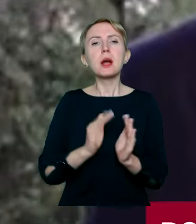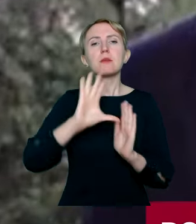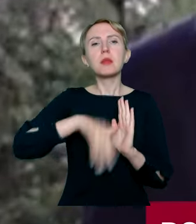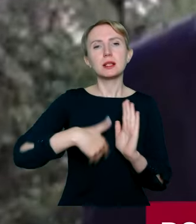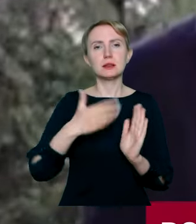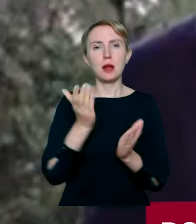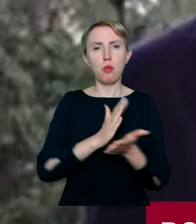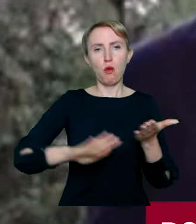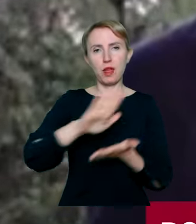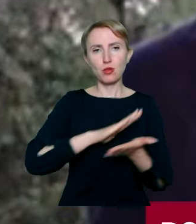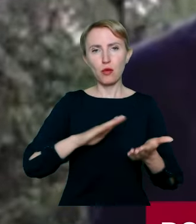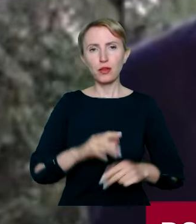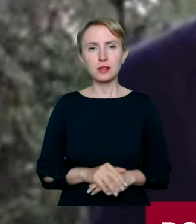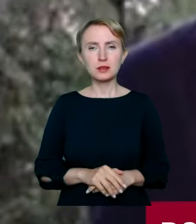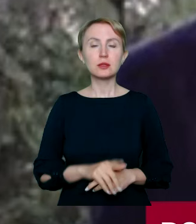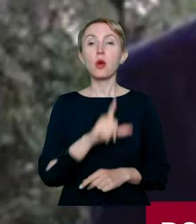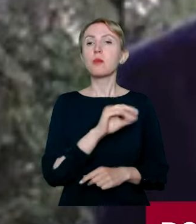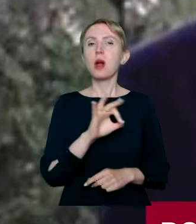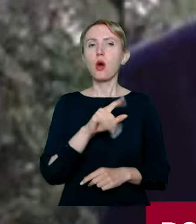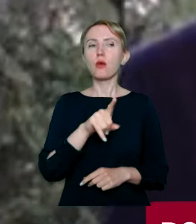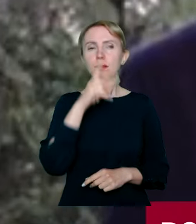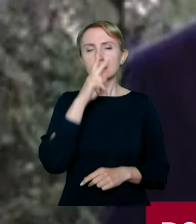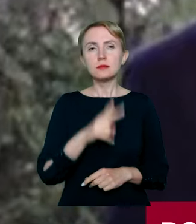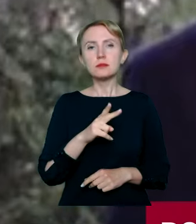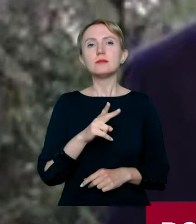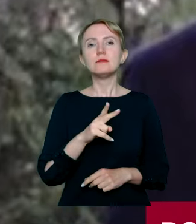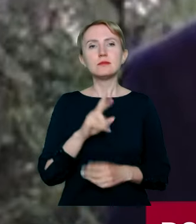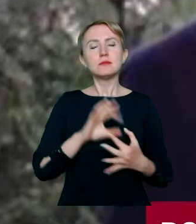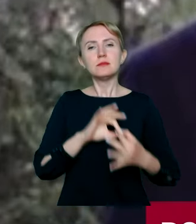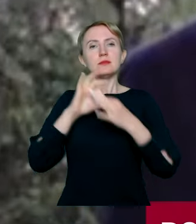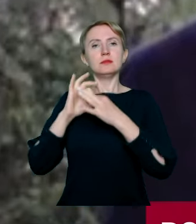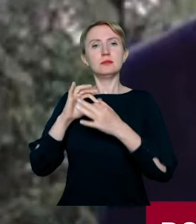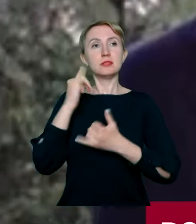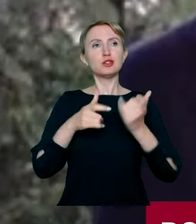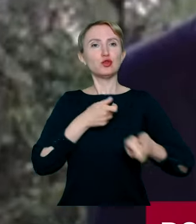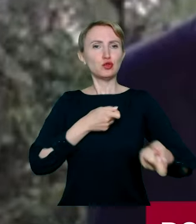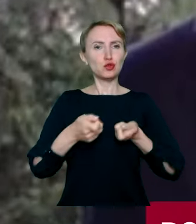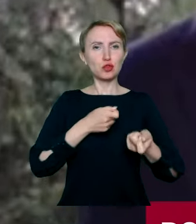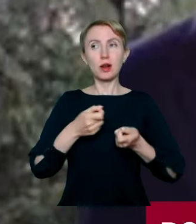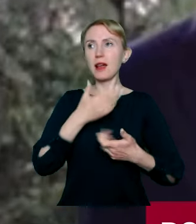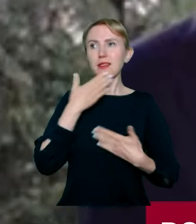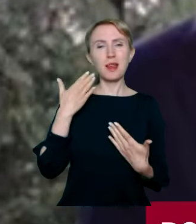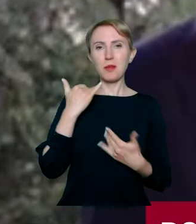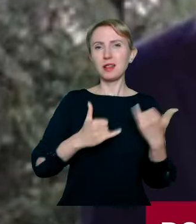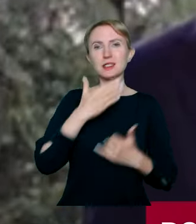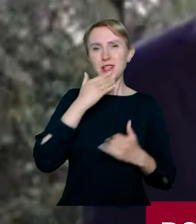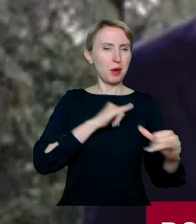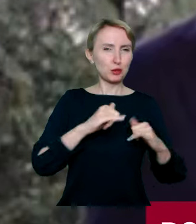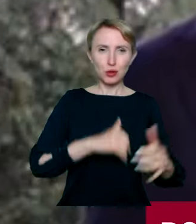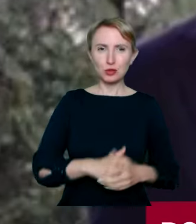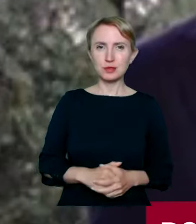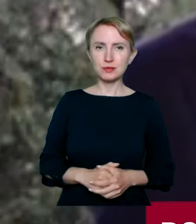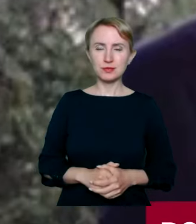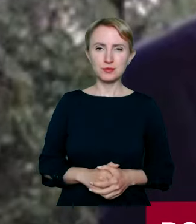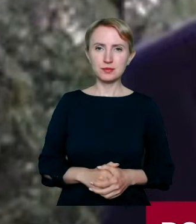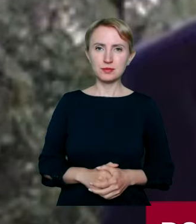do których Platforma czuje sentyment, kiedy nimi rządzi i nie czuje sentymentu, kiedy na Pomorzu nimi nie